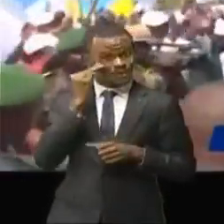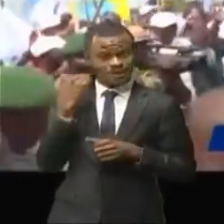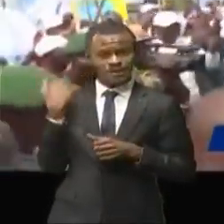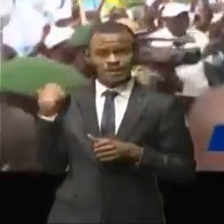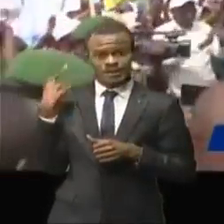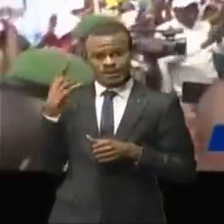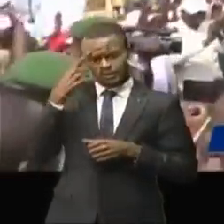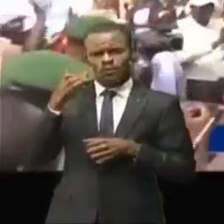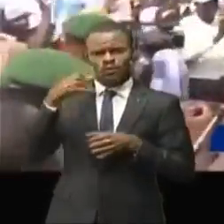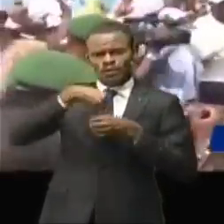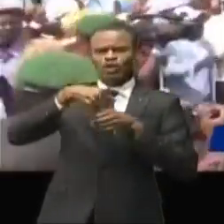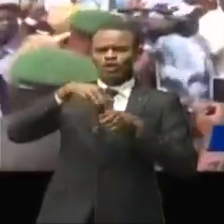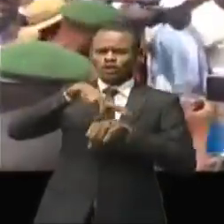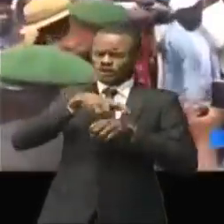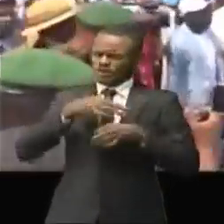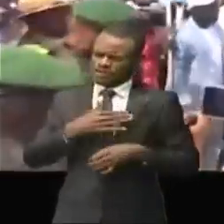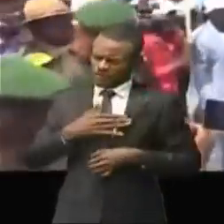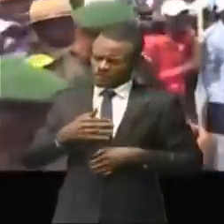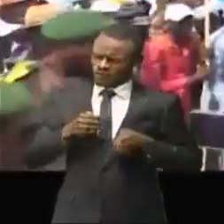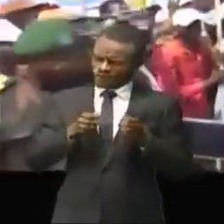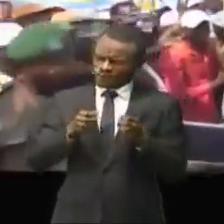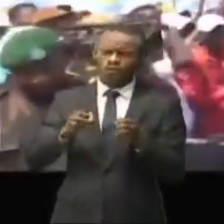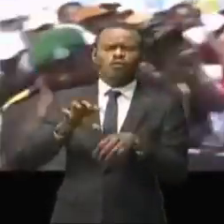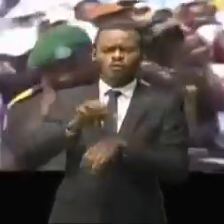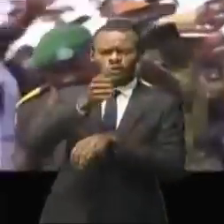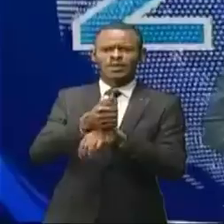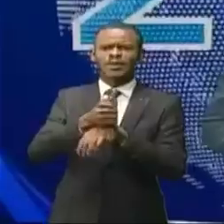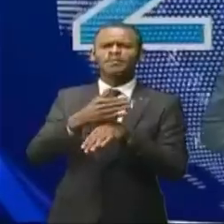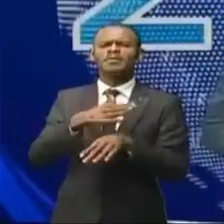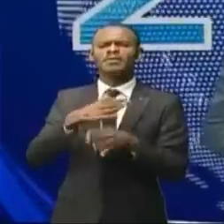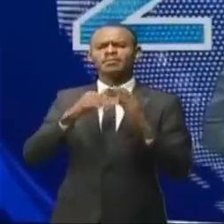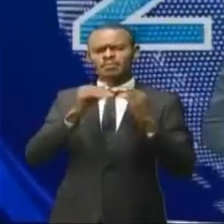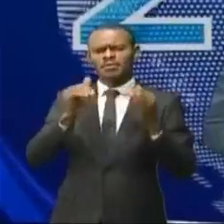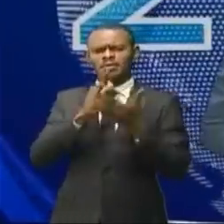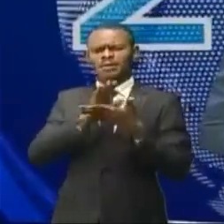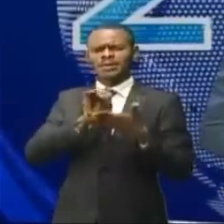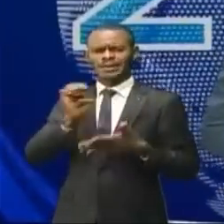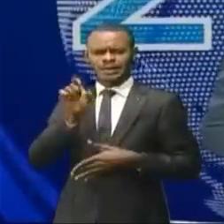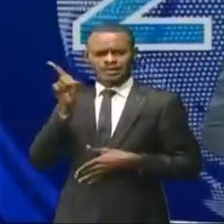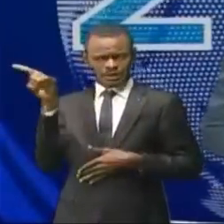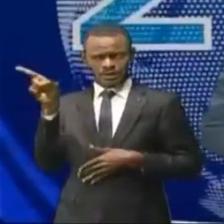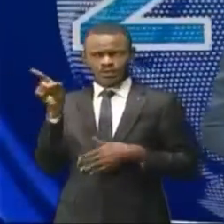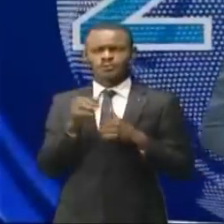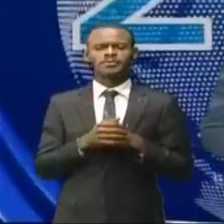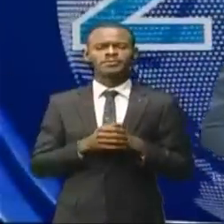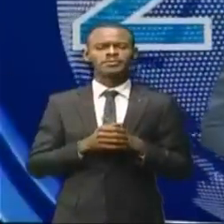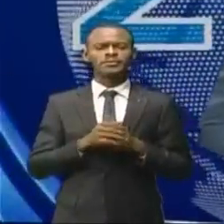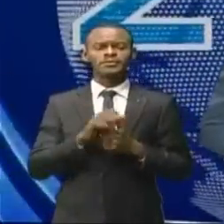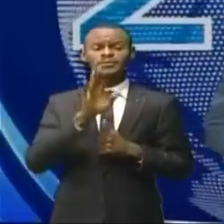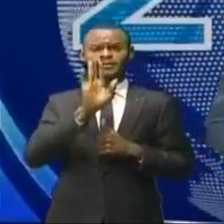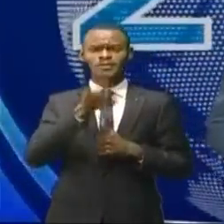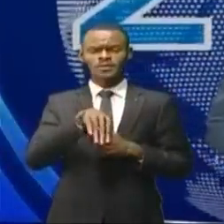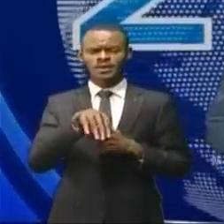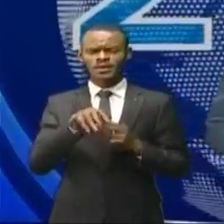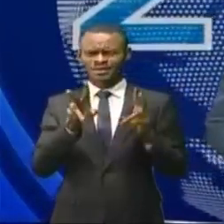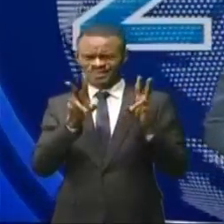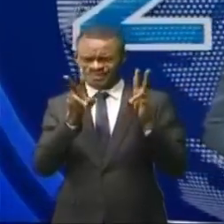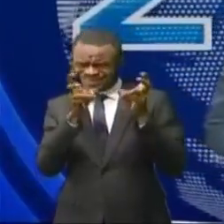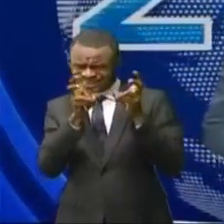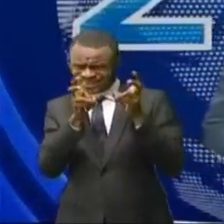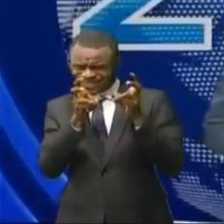que la force régionale est assez soit plus offensif je l'ai dit au sommaire doté la Saunier d'une